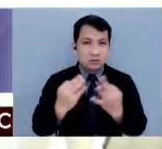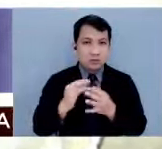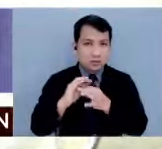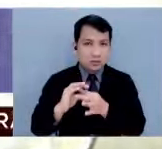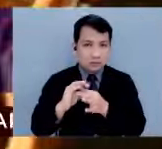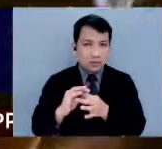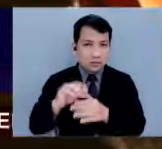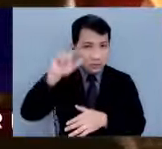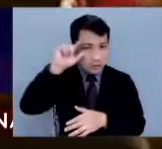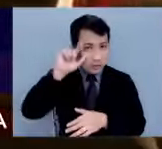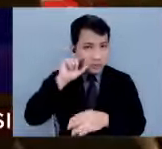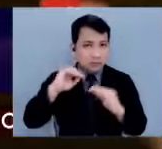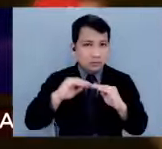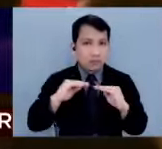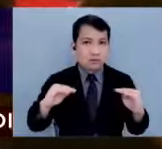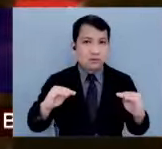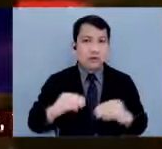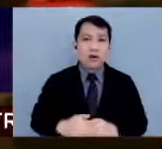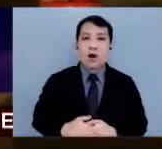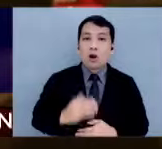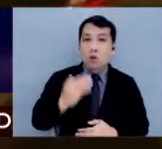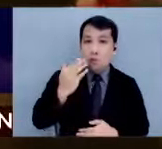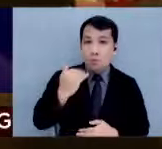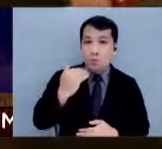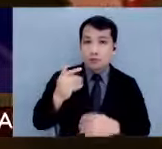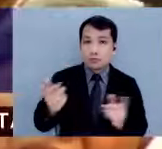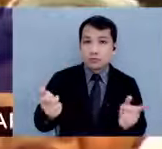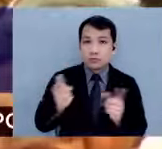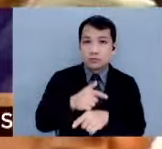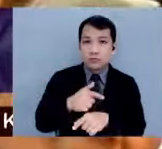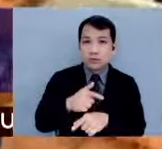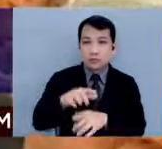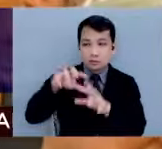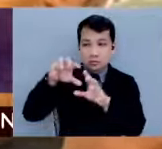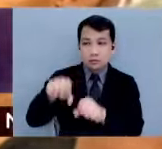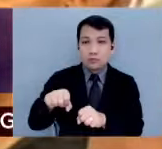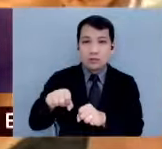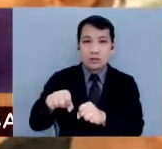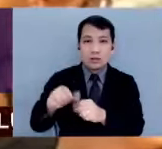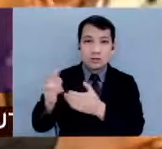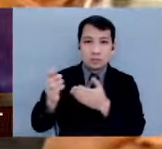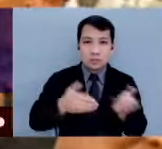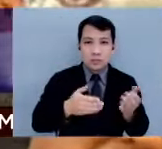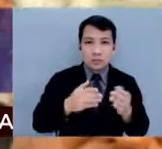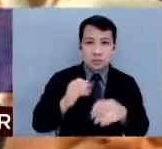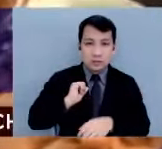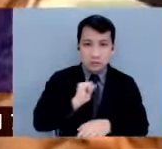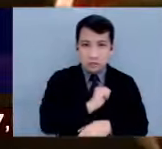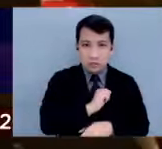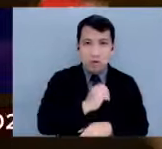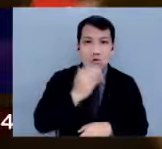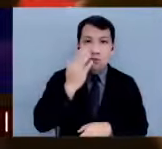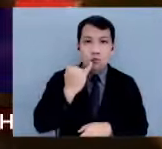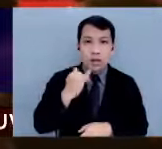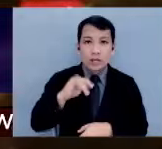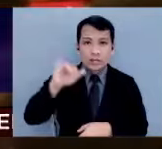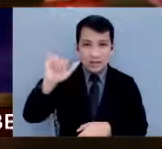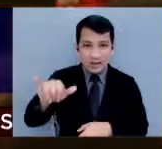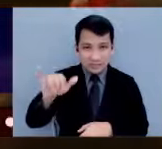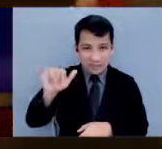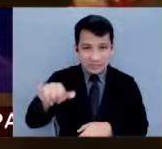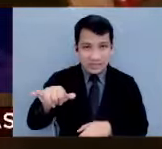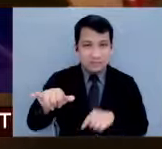Equality. Layo nitong baliktarin ang musyong ipakontempt si Kibuloy dahil sa hindi niya pagdalo sa nagdaang hearing kahit